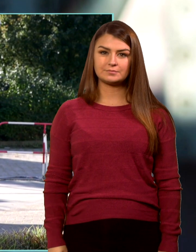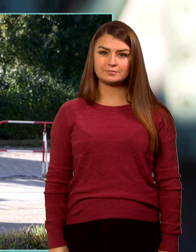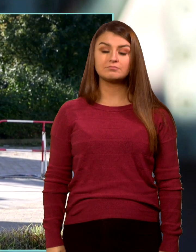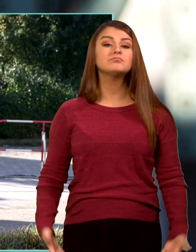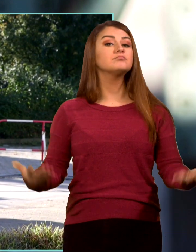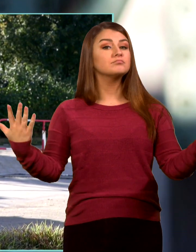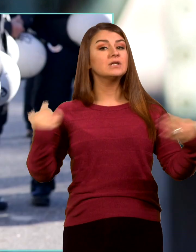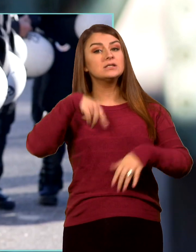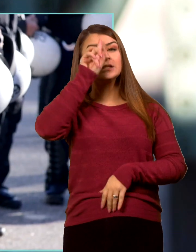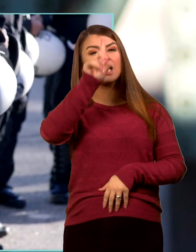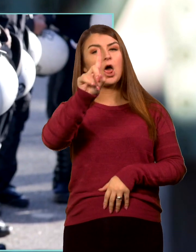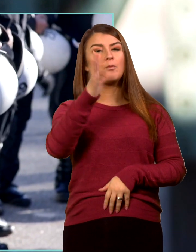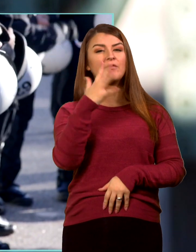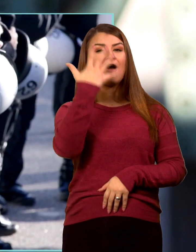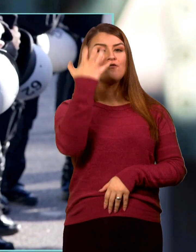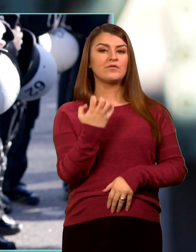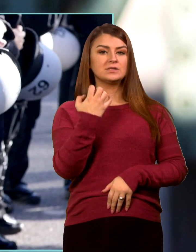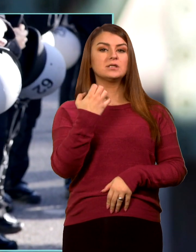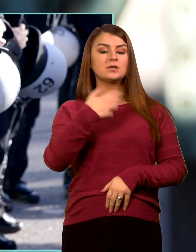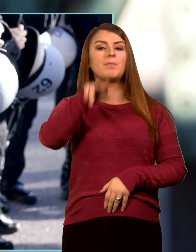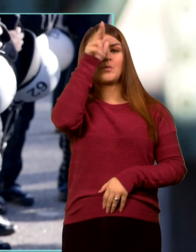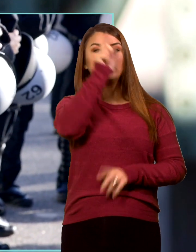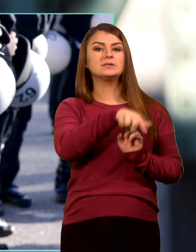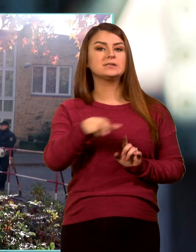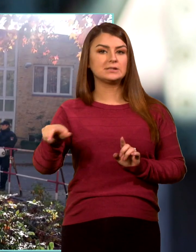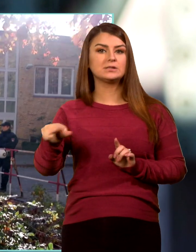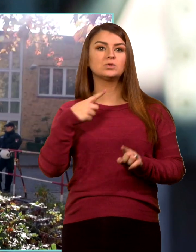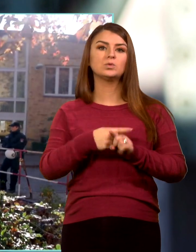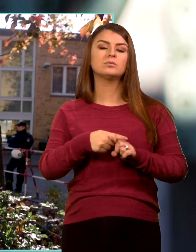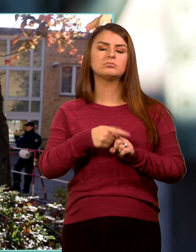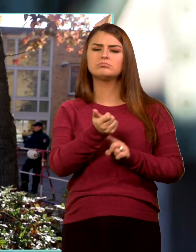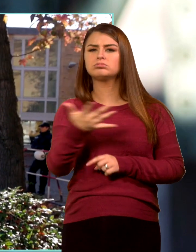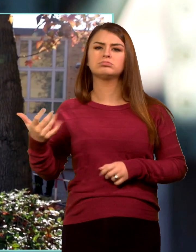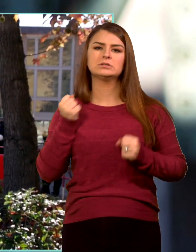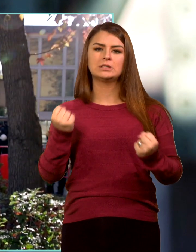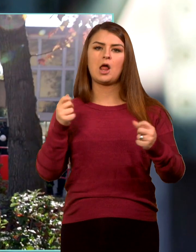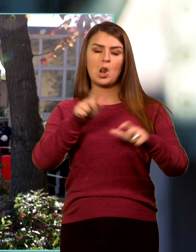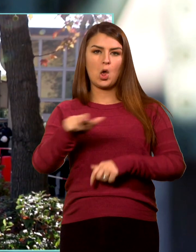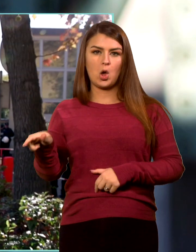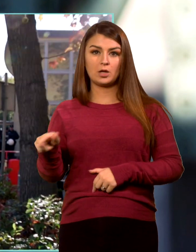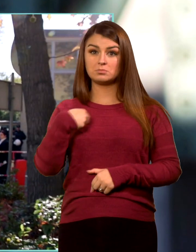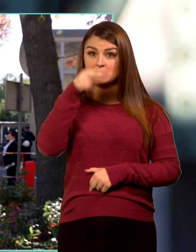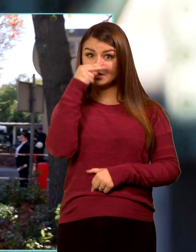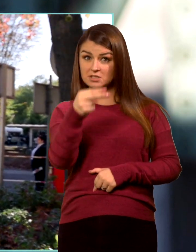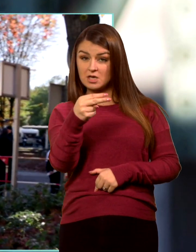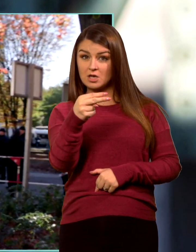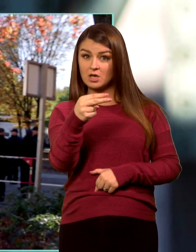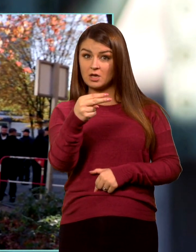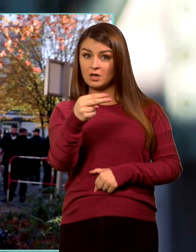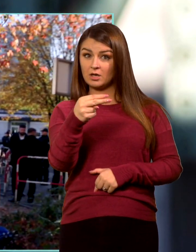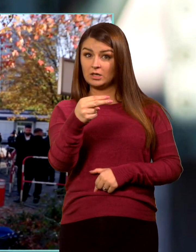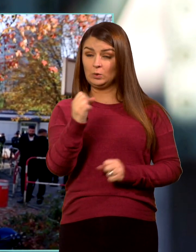Ich schätze mal, hier sind so ungefähr 50 Polizisten und mehrere Sicherheitsleute. Wenn ich mir das so angucke, finde ich das persönlich